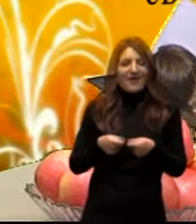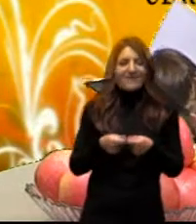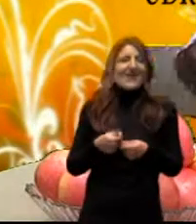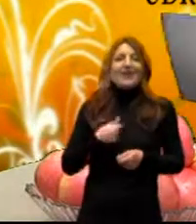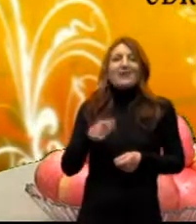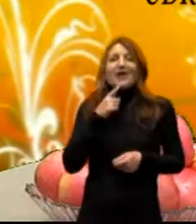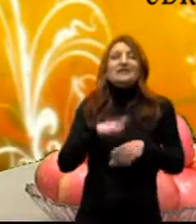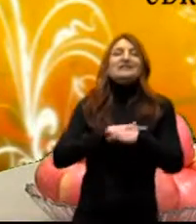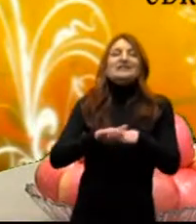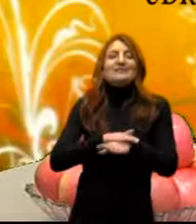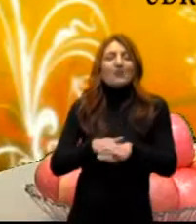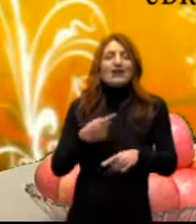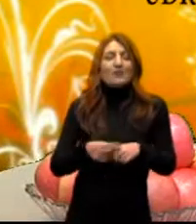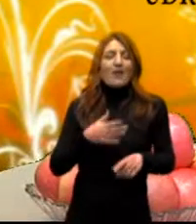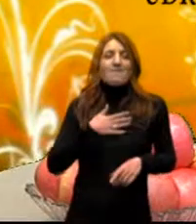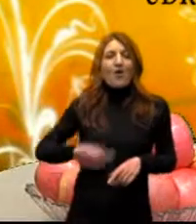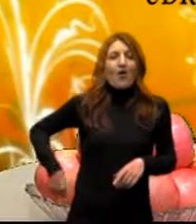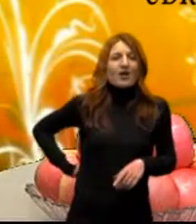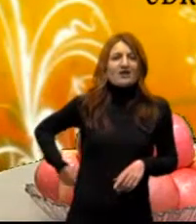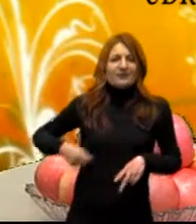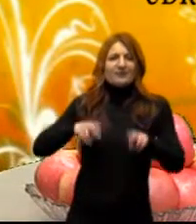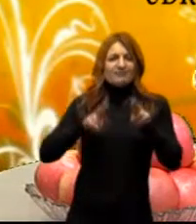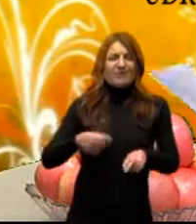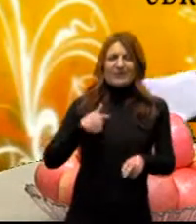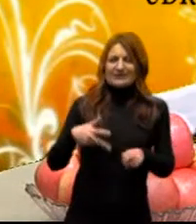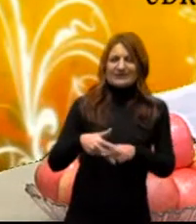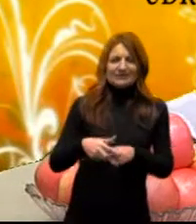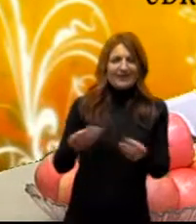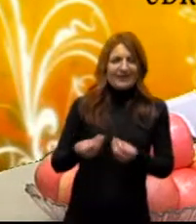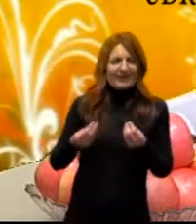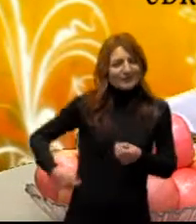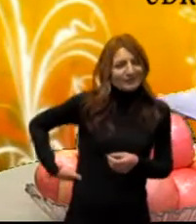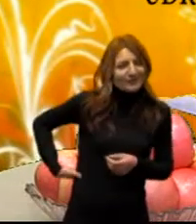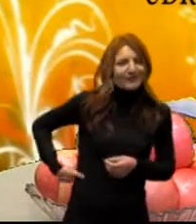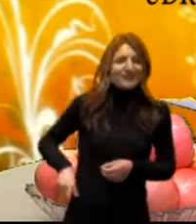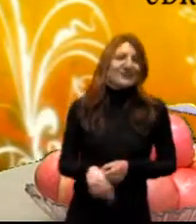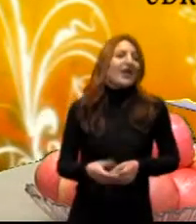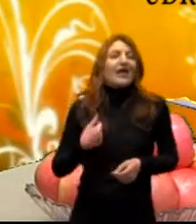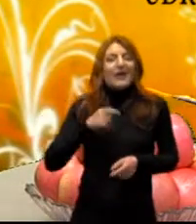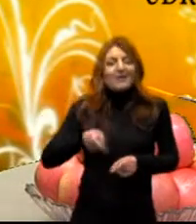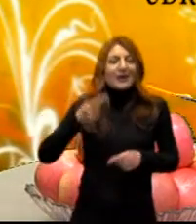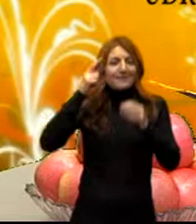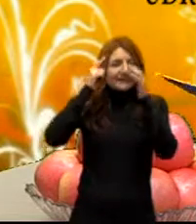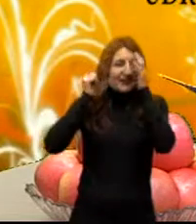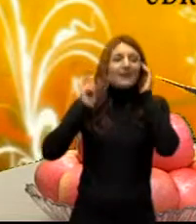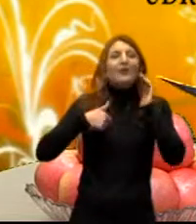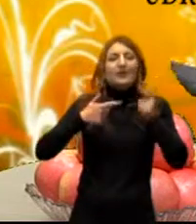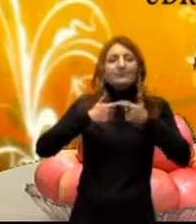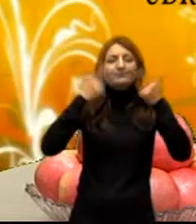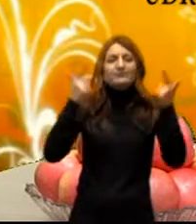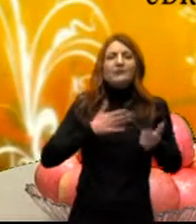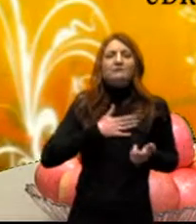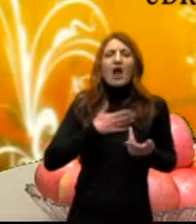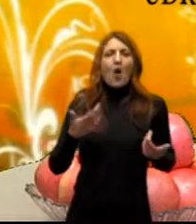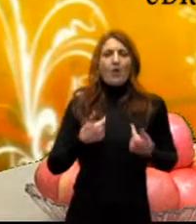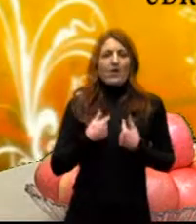tražim isprike zbog mog gibanja, jer me zaista nešto smeta. Ali, znači, mi bi trebali najprije biti svjesni svoje